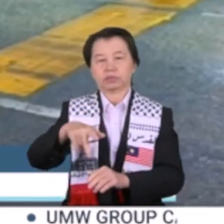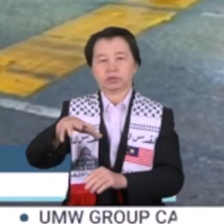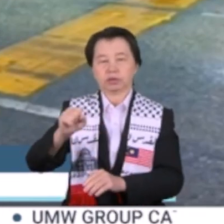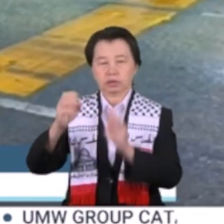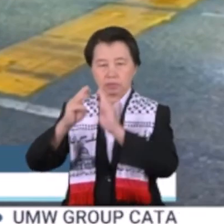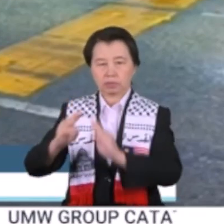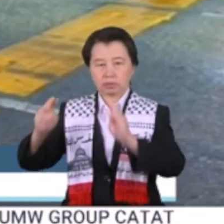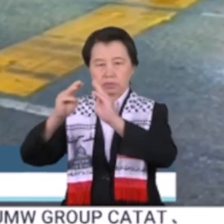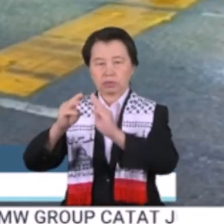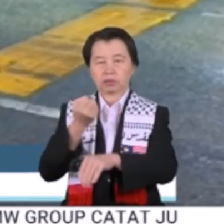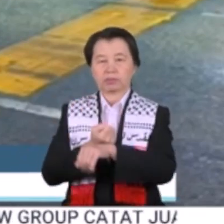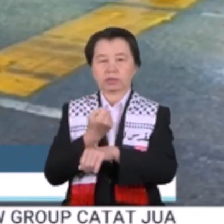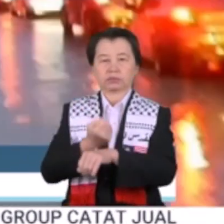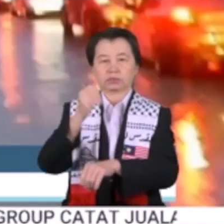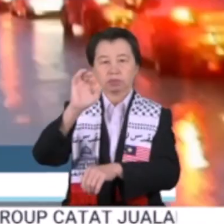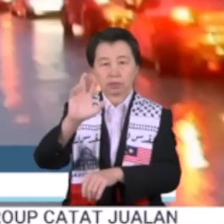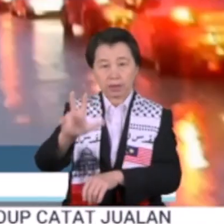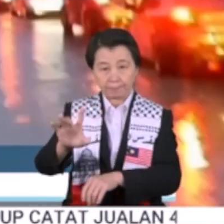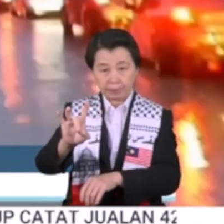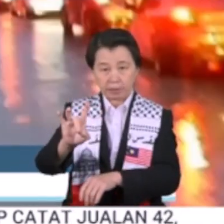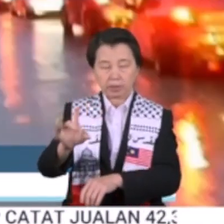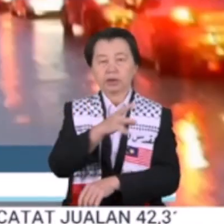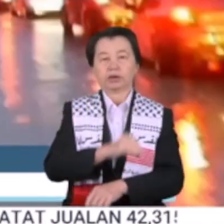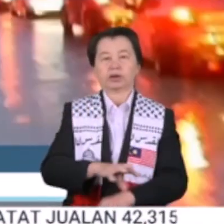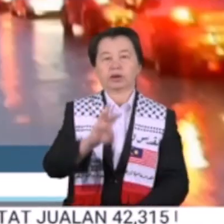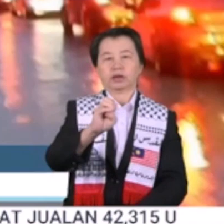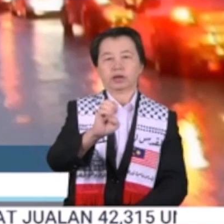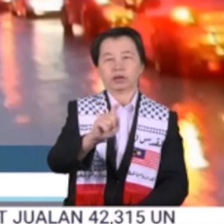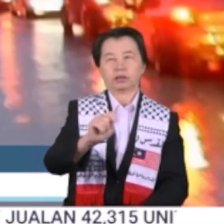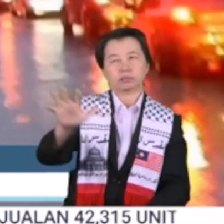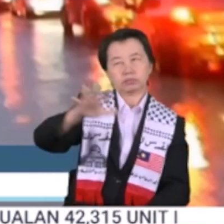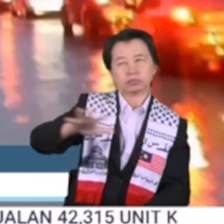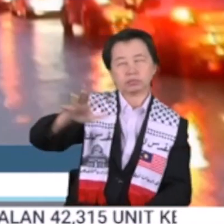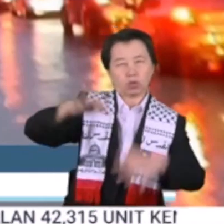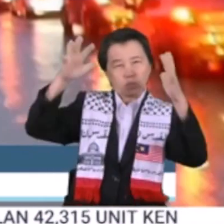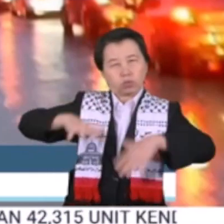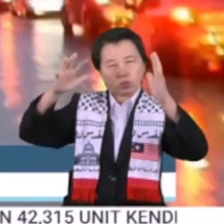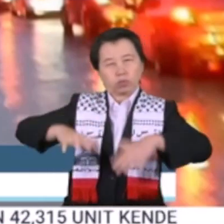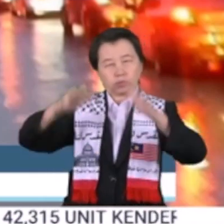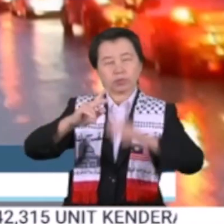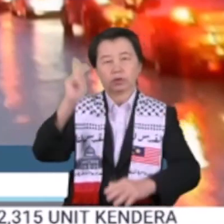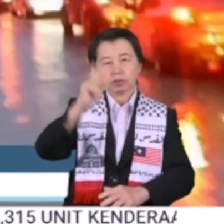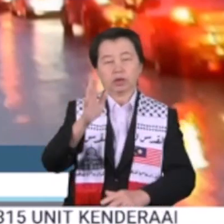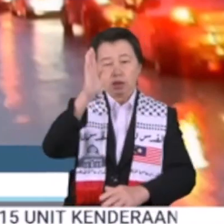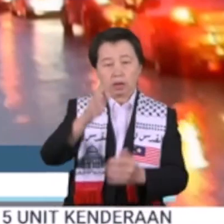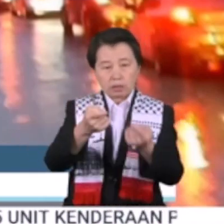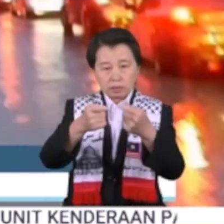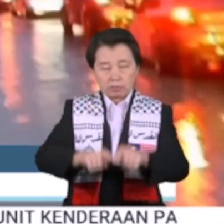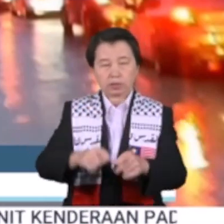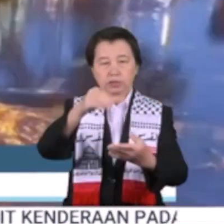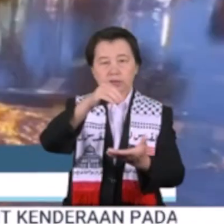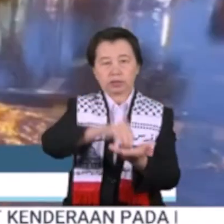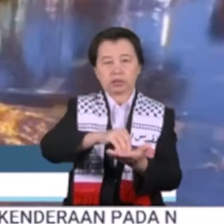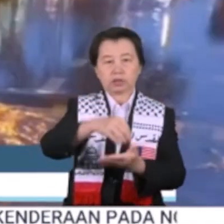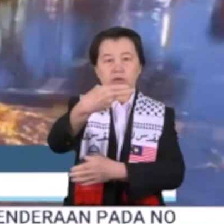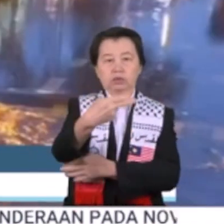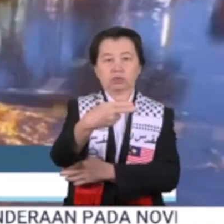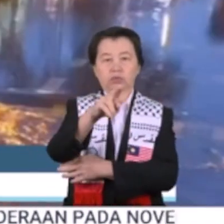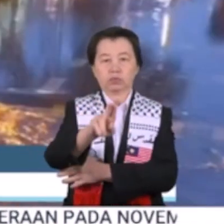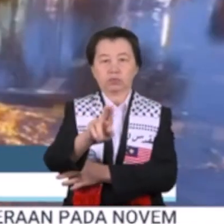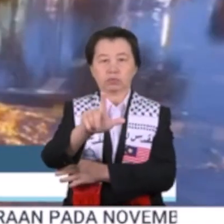masjid al-wusta Batu Lapan sementara itu Med Malaysia meramalkan hujan lebat dan ribut petir akan berlaku di kawasan hulu perak hari